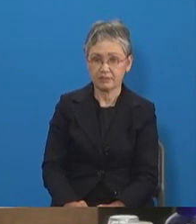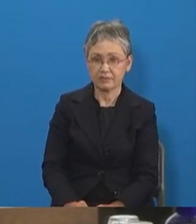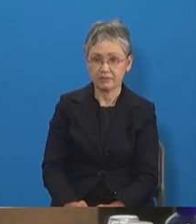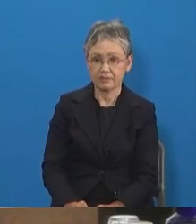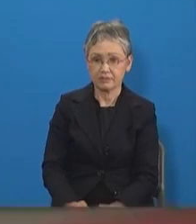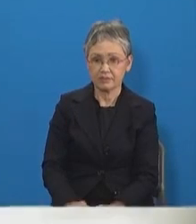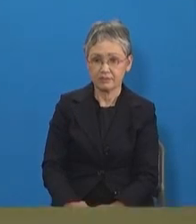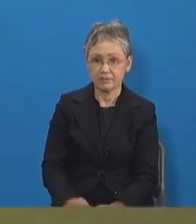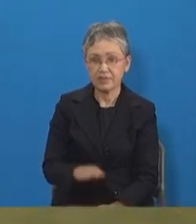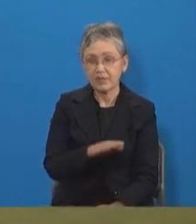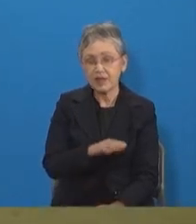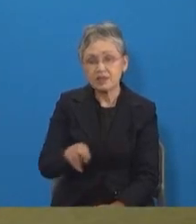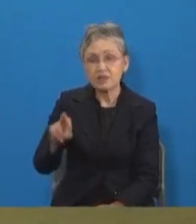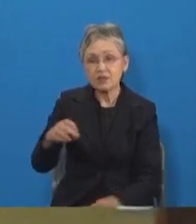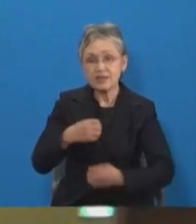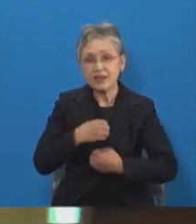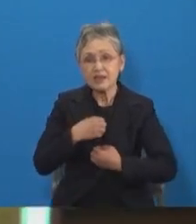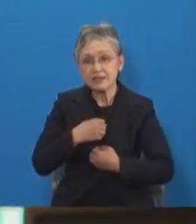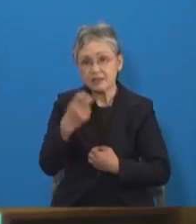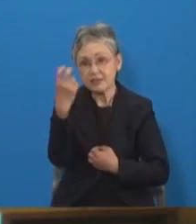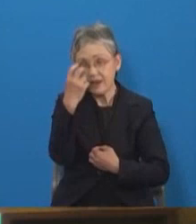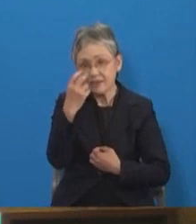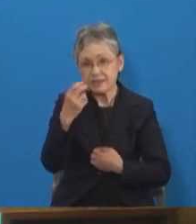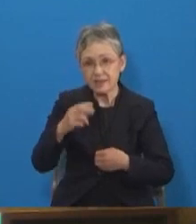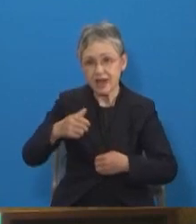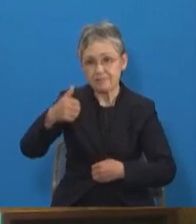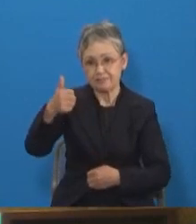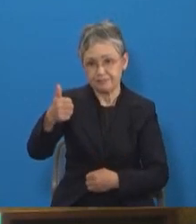広瀬危機管理官。